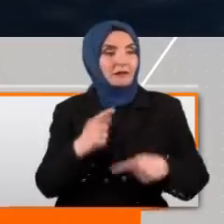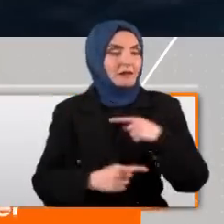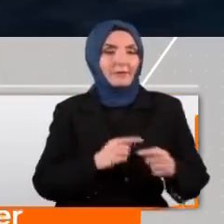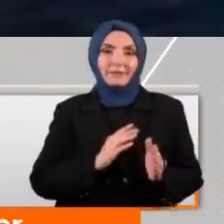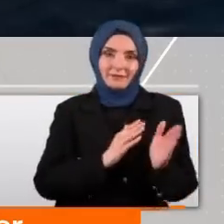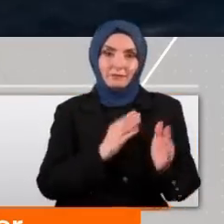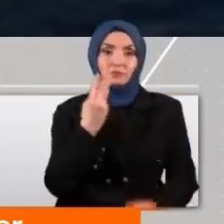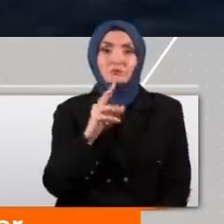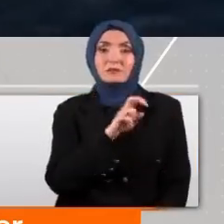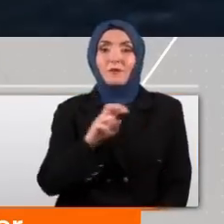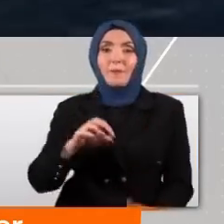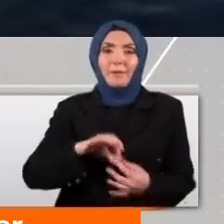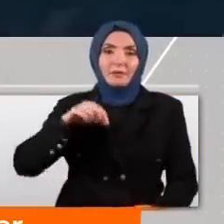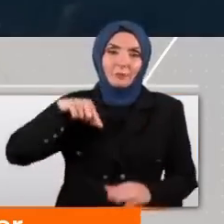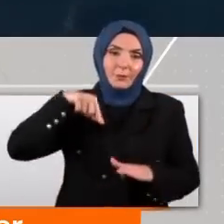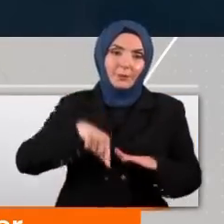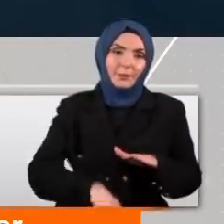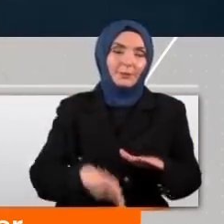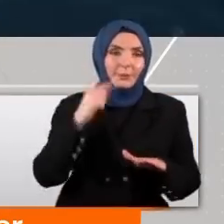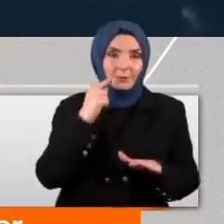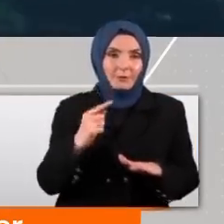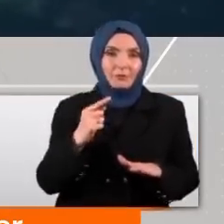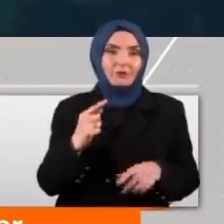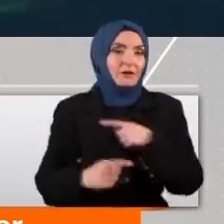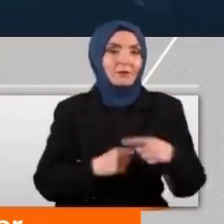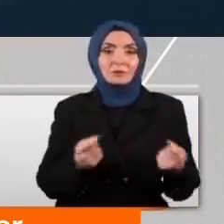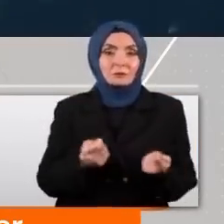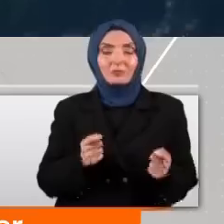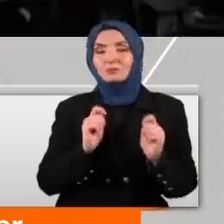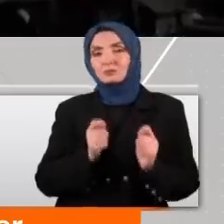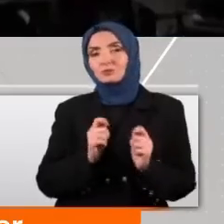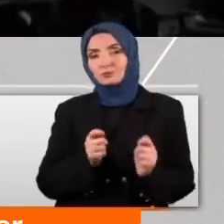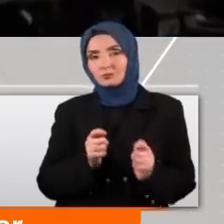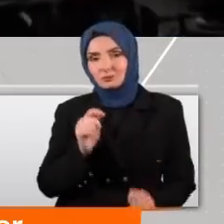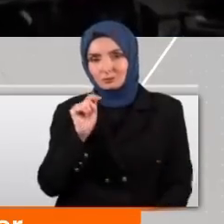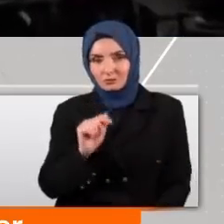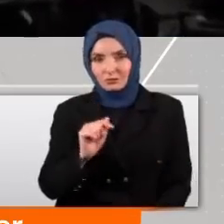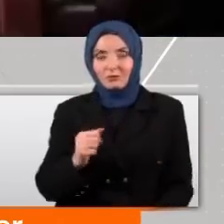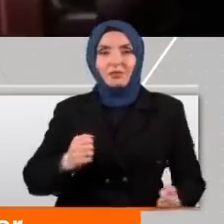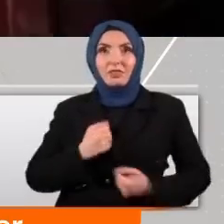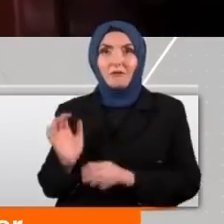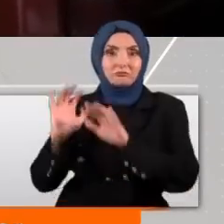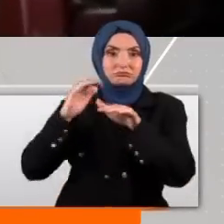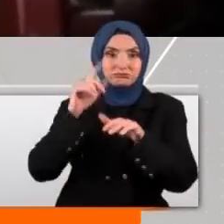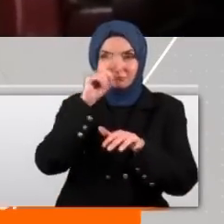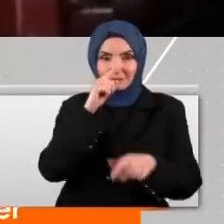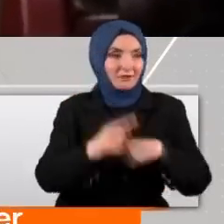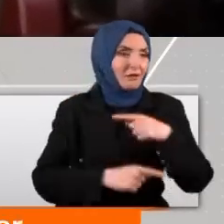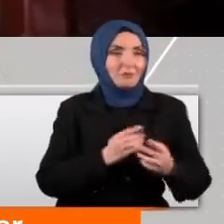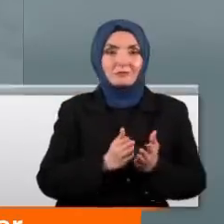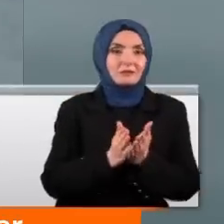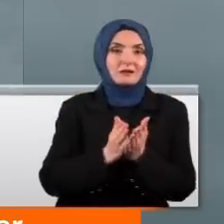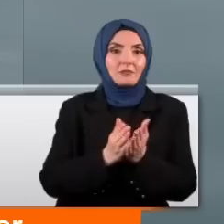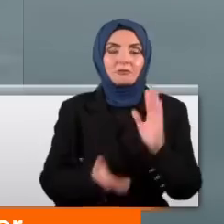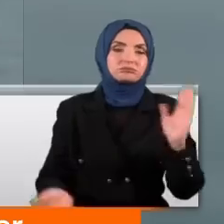derinlik işleri zorlaştırıyor Tıpkı hava şartları gibi çalışmalara katılan bir tekne dev dalgalar sebebiyle Alabora oldu yürekler